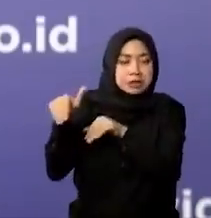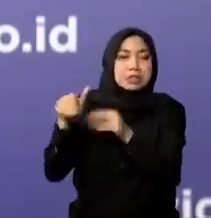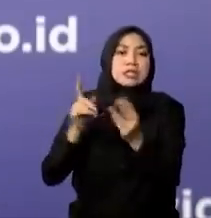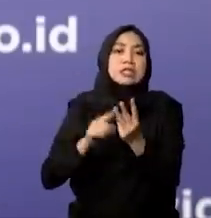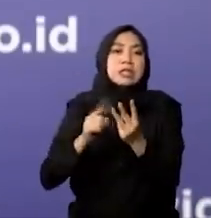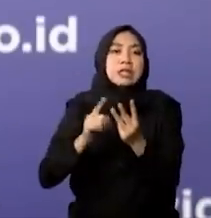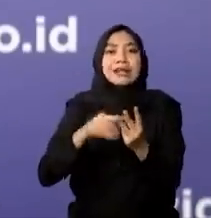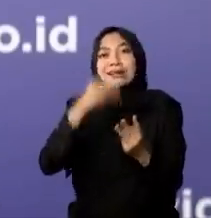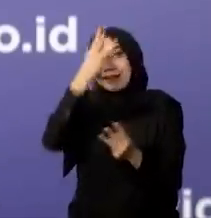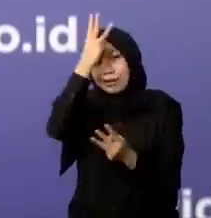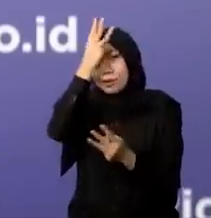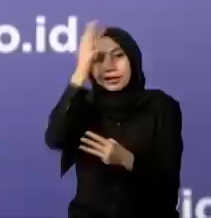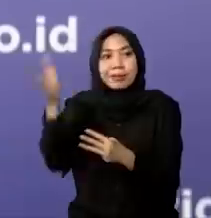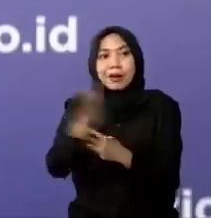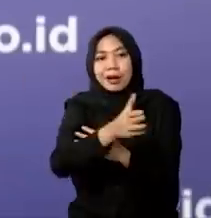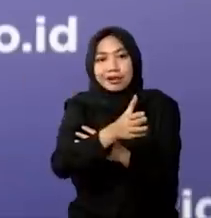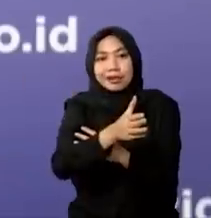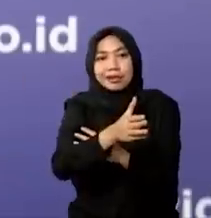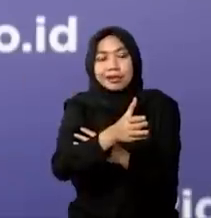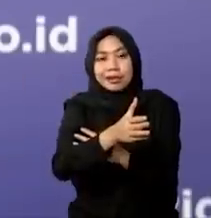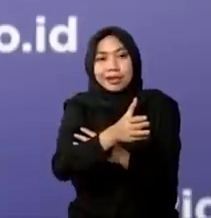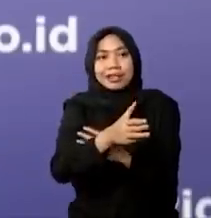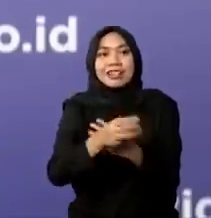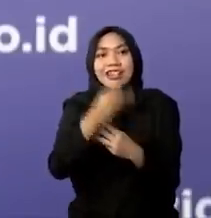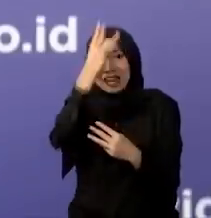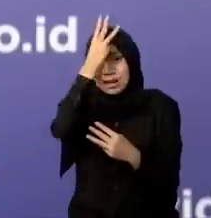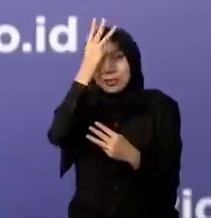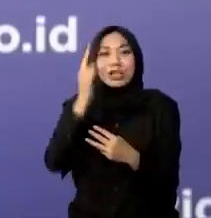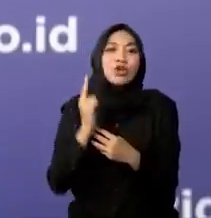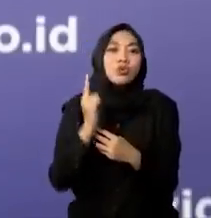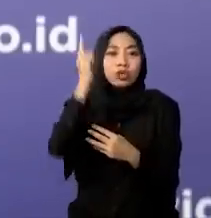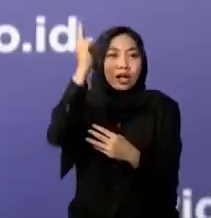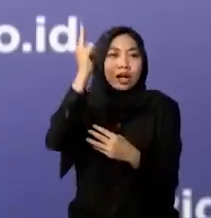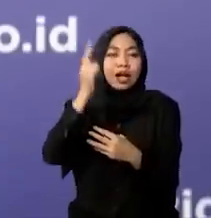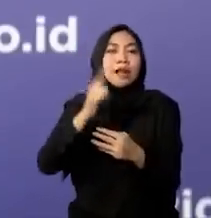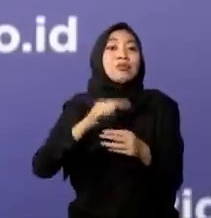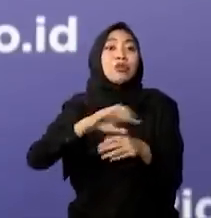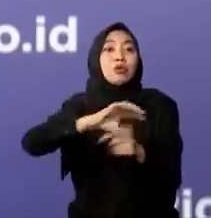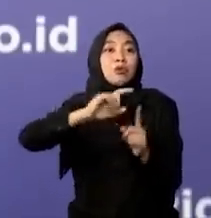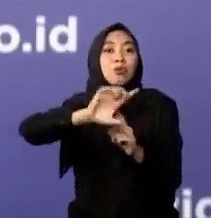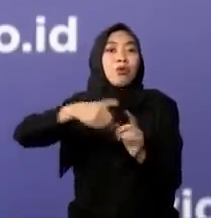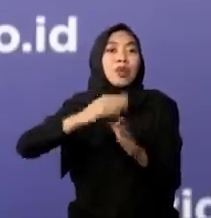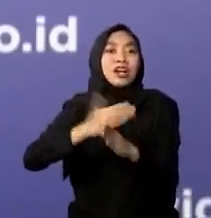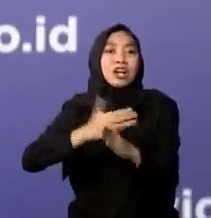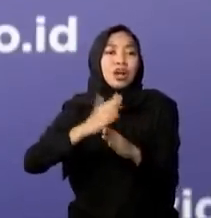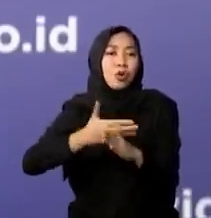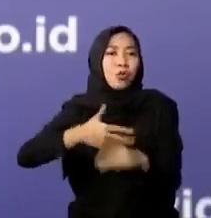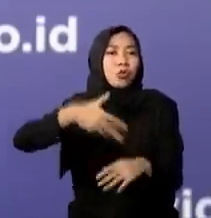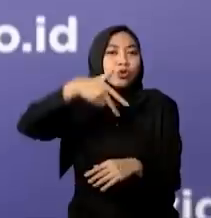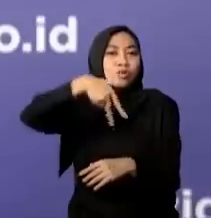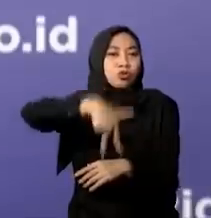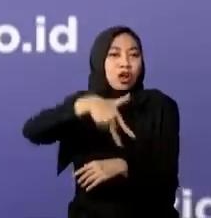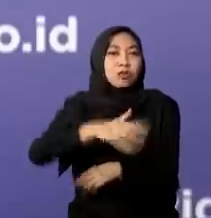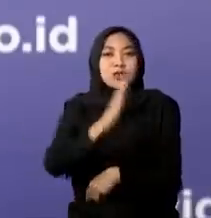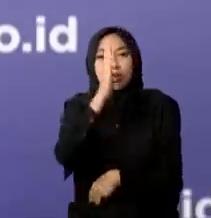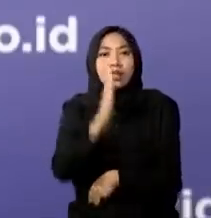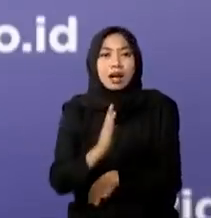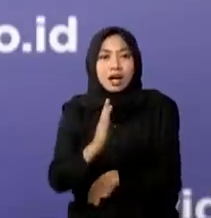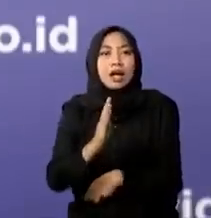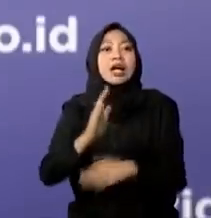Kalimantan Barat di Kalimantan Utara Kepulauan Riau Sulawesi Tengah